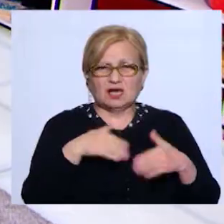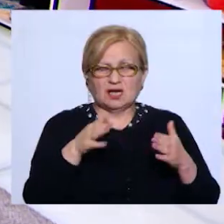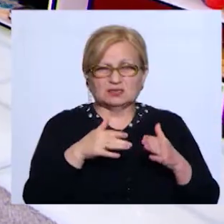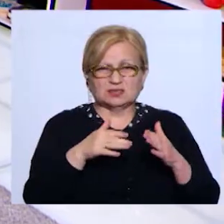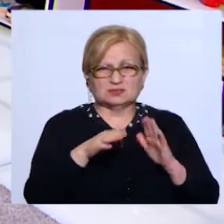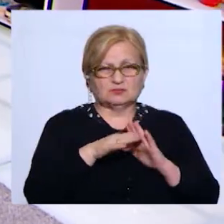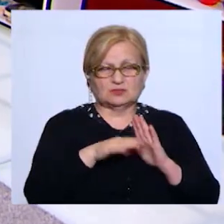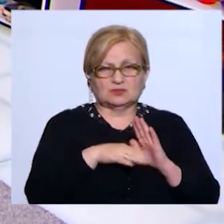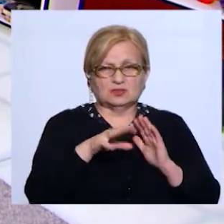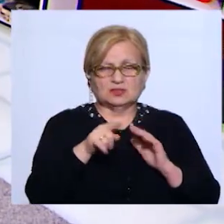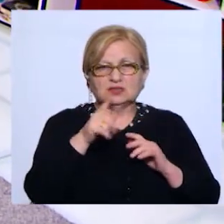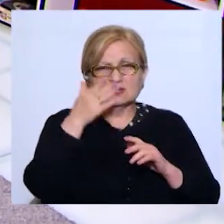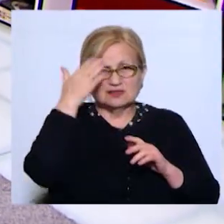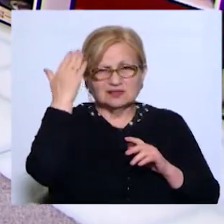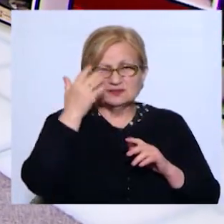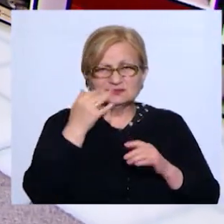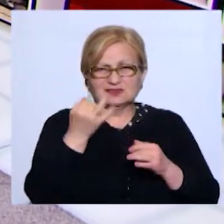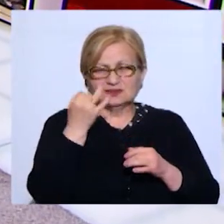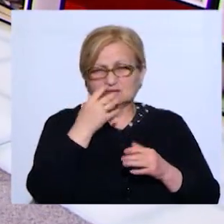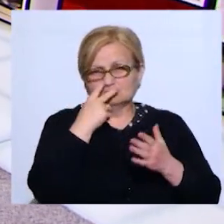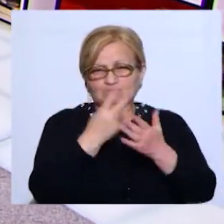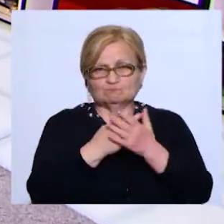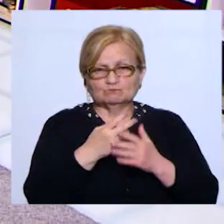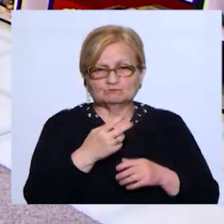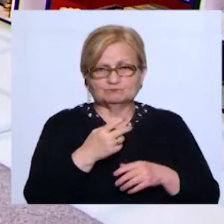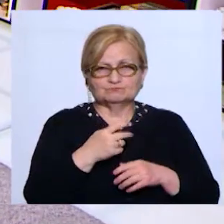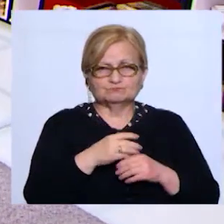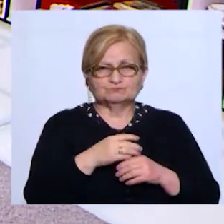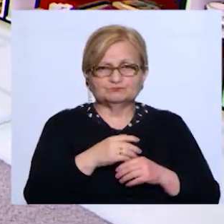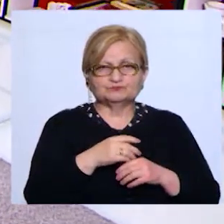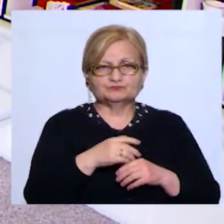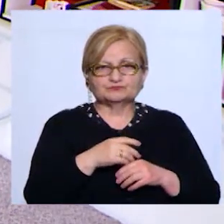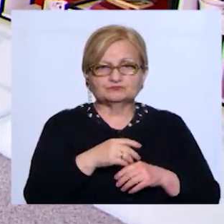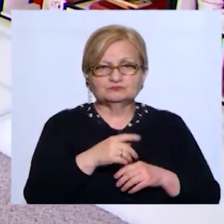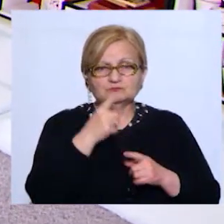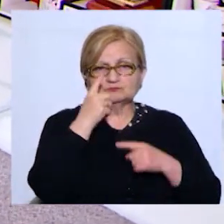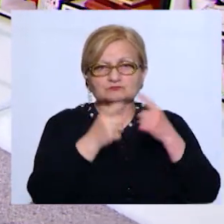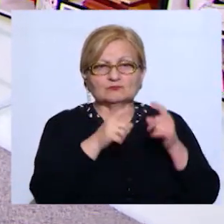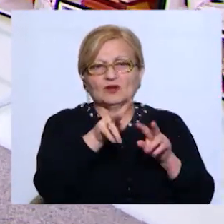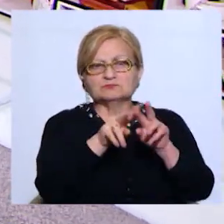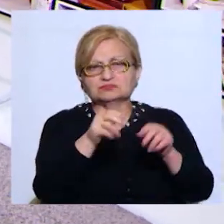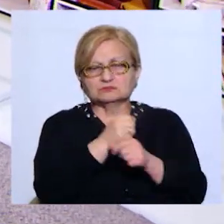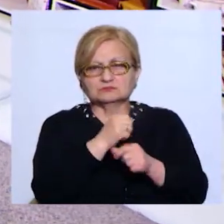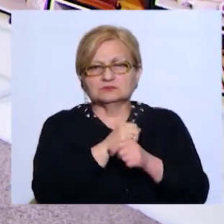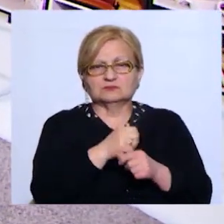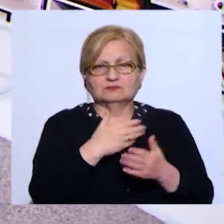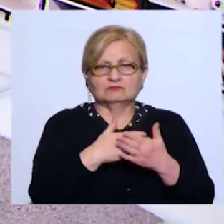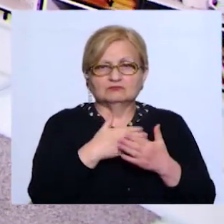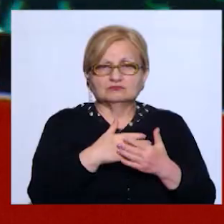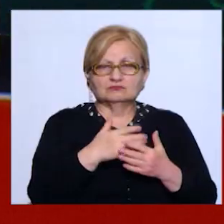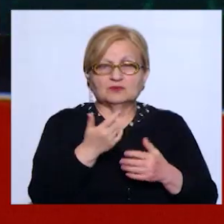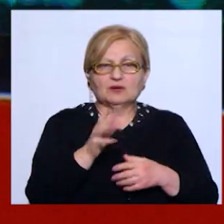მინდა რომ როგორც სახალისო აქტივობა ესე განვიხილოთ და დავამუშავოთ ინფორმაცია. თქვათ მოცემული გვაქვს